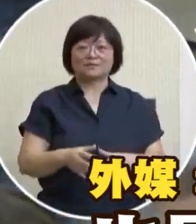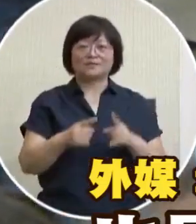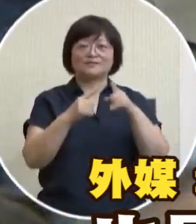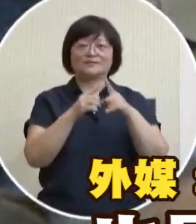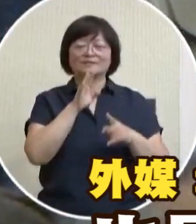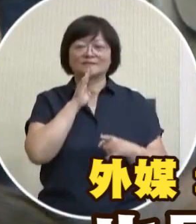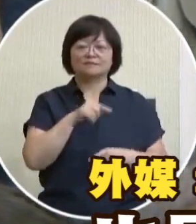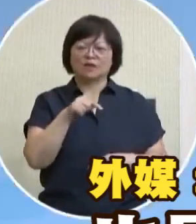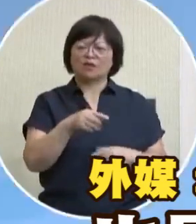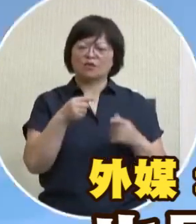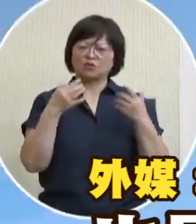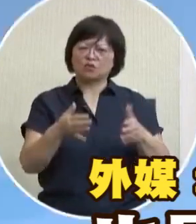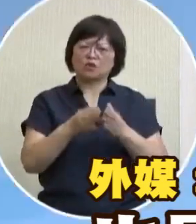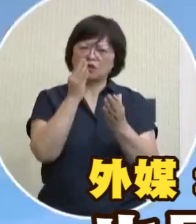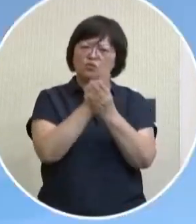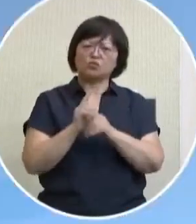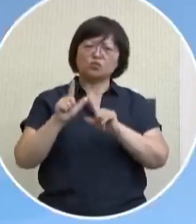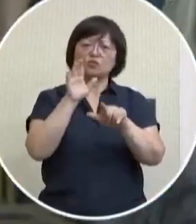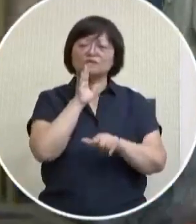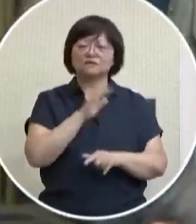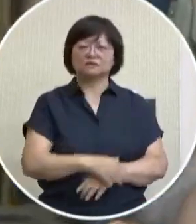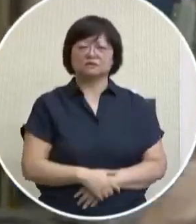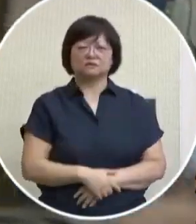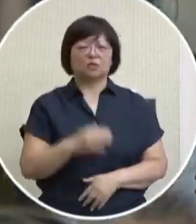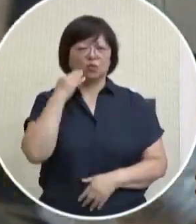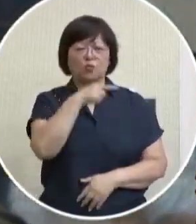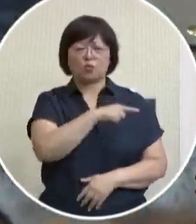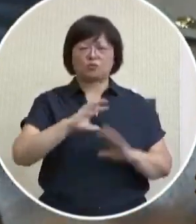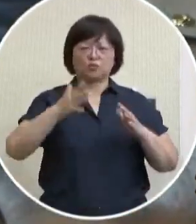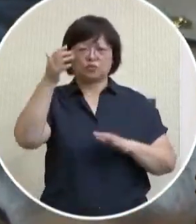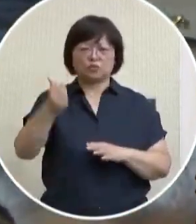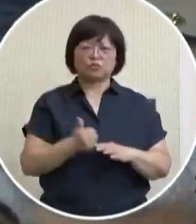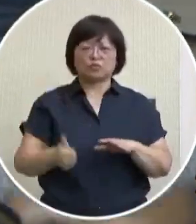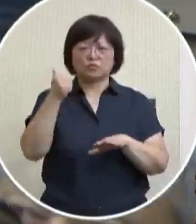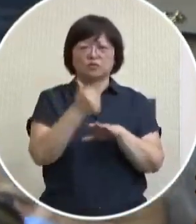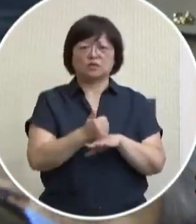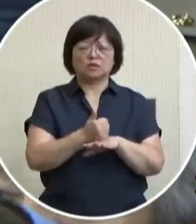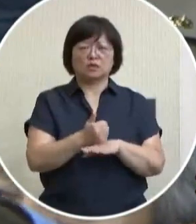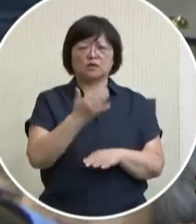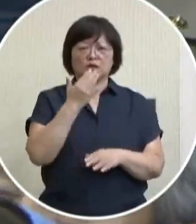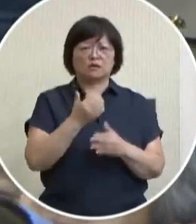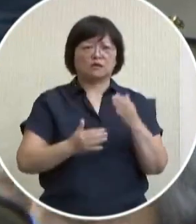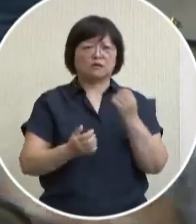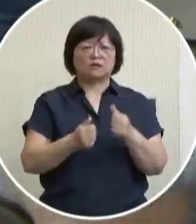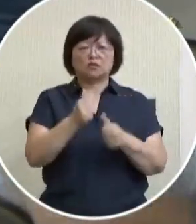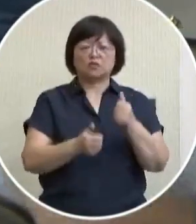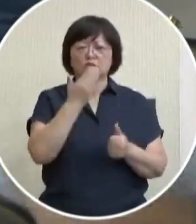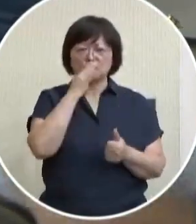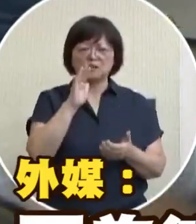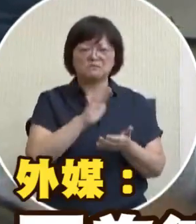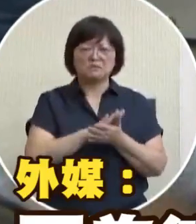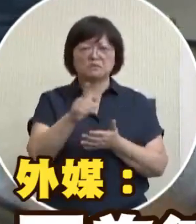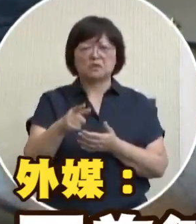很重要的一个股东，对吧？所以你如果当选的话，如果中国要给你设压力的话，应该会很简单吧，